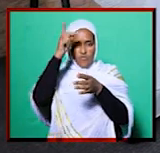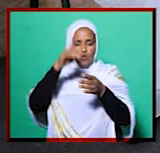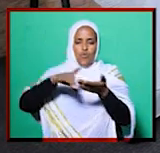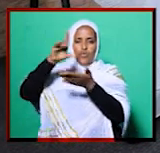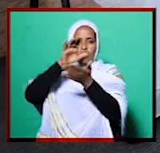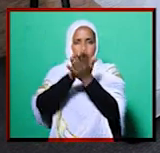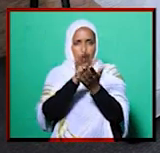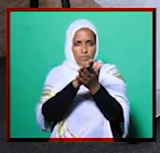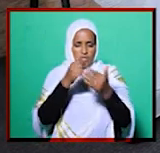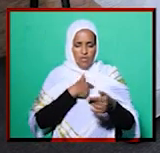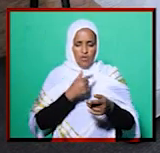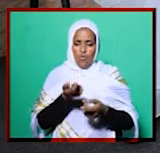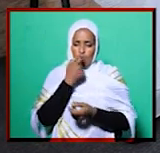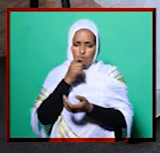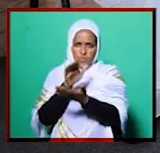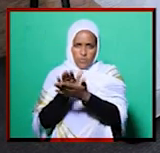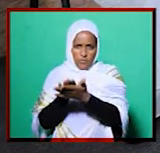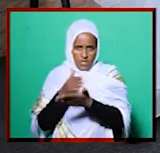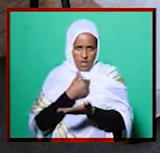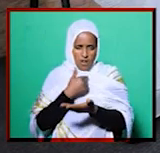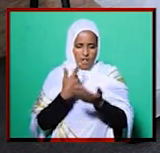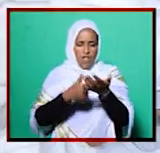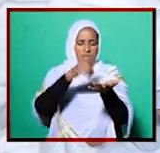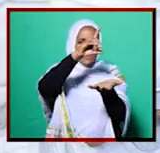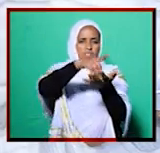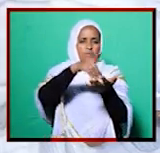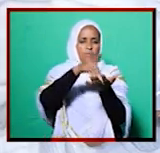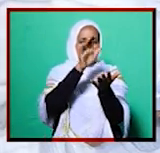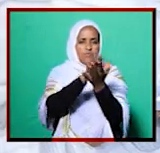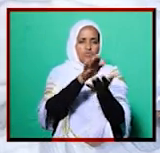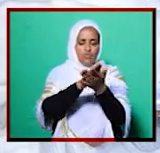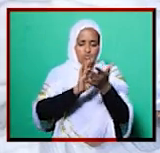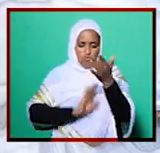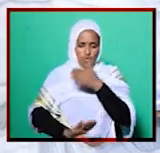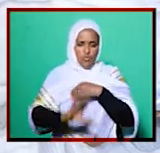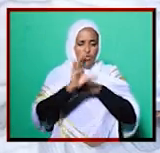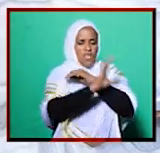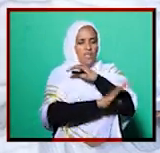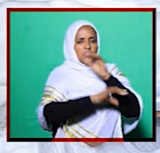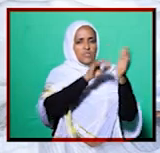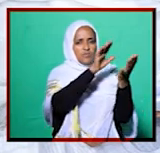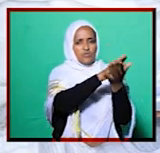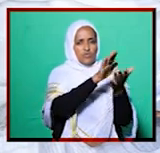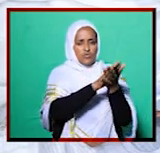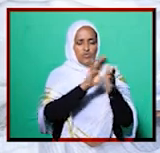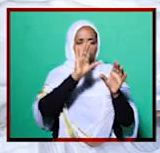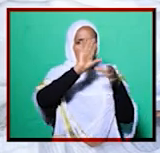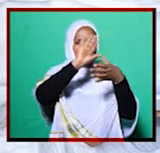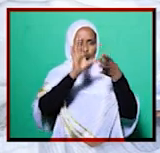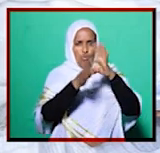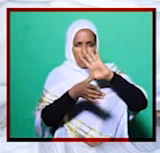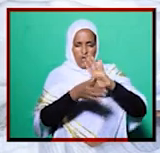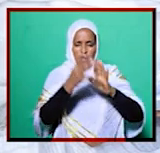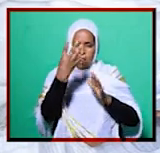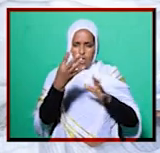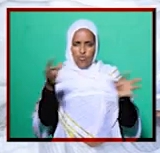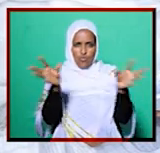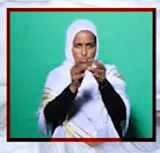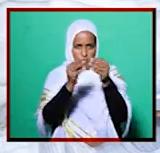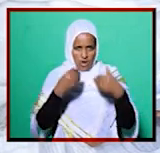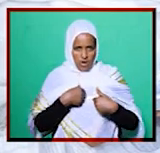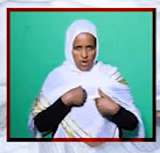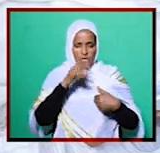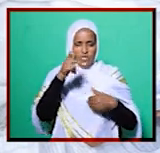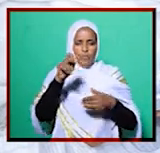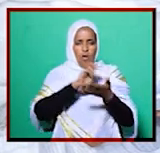ጳውሎስ መንፈሳዊ ኮሌጅ ትምህርት ቤት አለ። ያብነት እንዲን ሁሉ የከተማ ትምህርት ቤቶቹን ይወለዱ የገጠር ትምህርት ቤቶች የጎንደር ቤተ መጻሕፍት ያራቱ